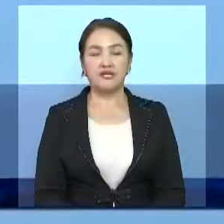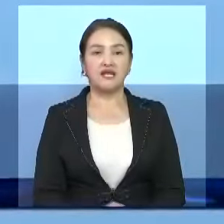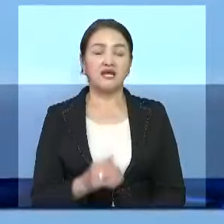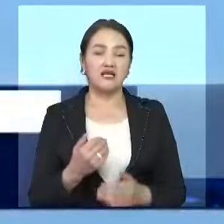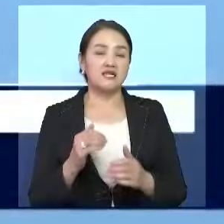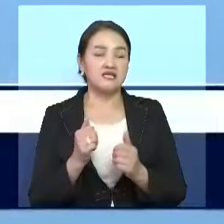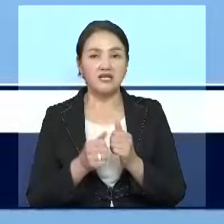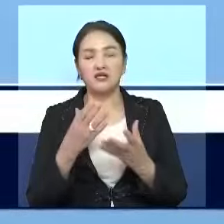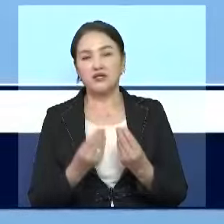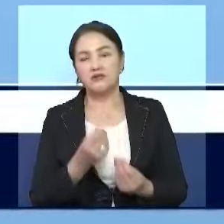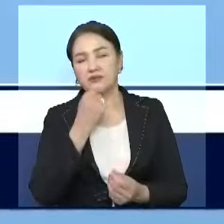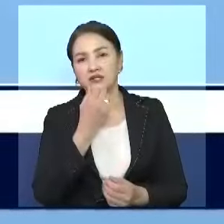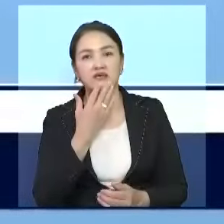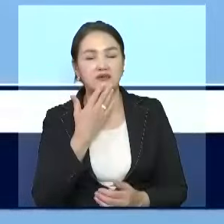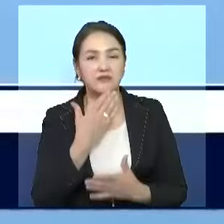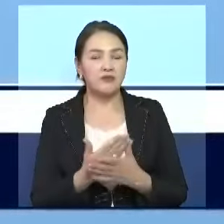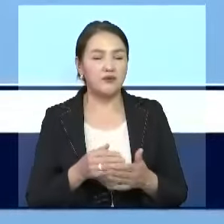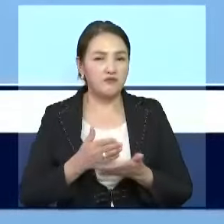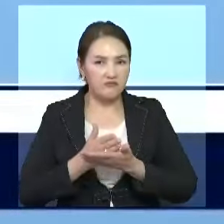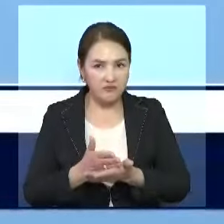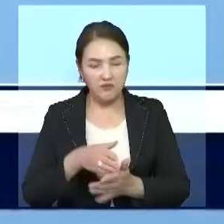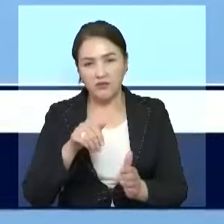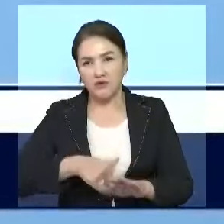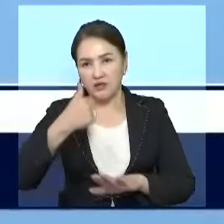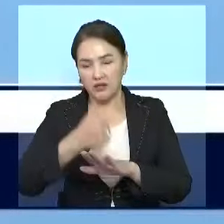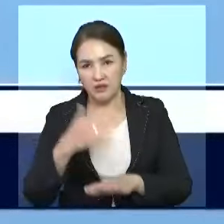интеллектуалы Жени